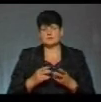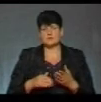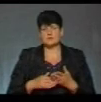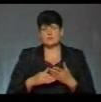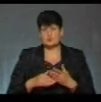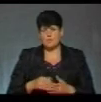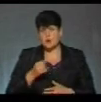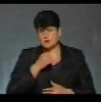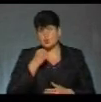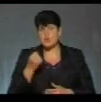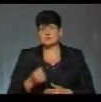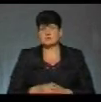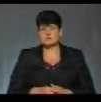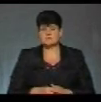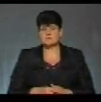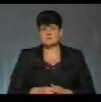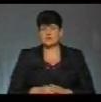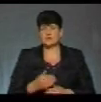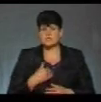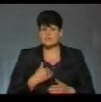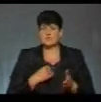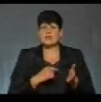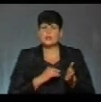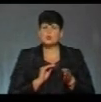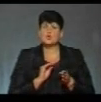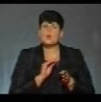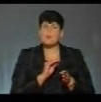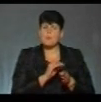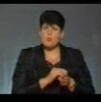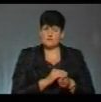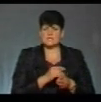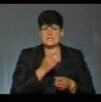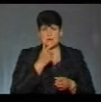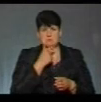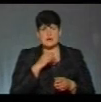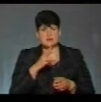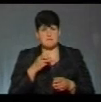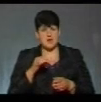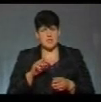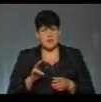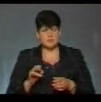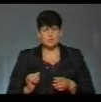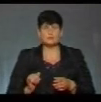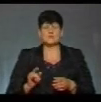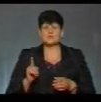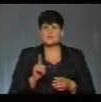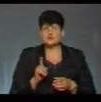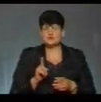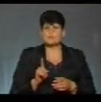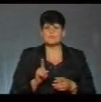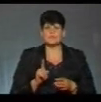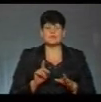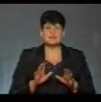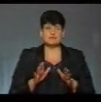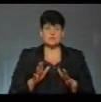допомога дорослих. Я би хотів якраз ще доповнити пані Мар'яну в тому плані, що от як стаються випадки,